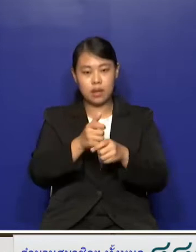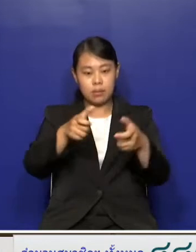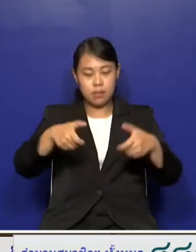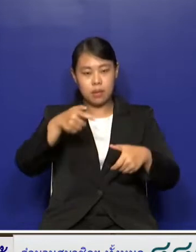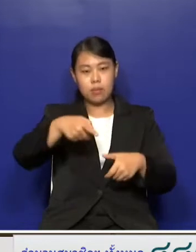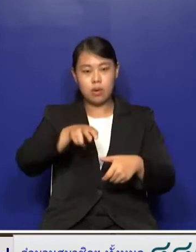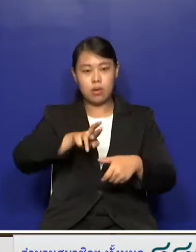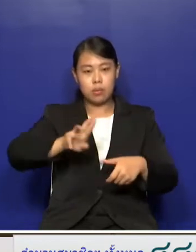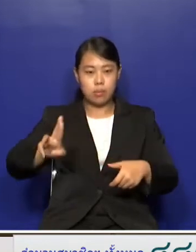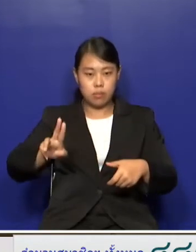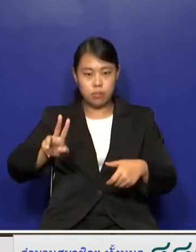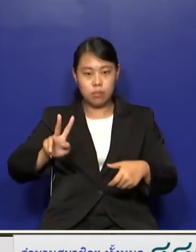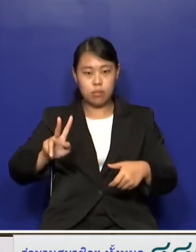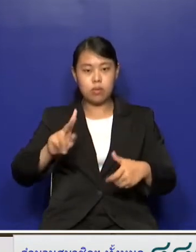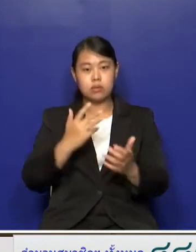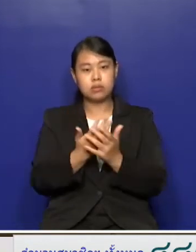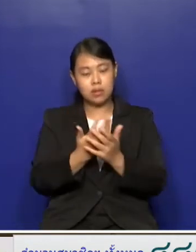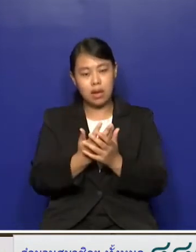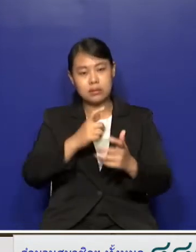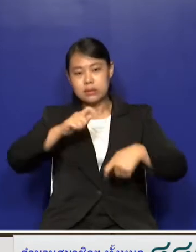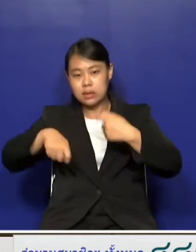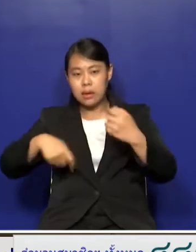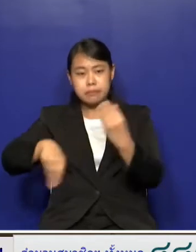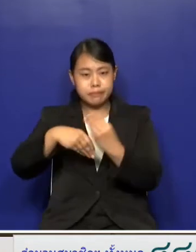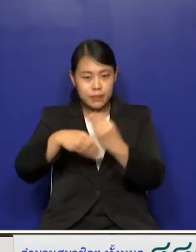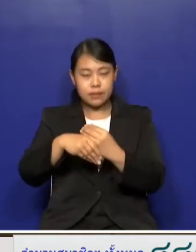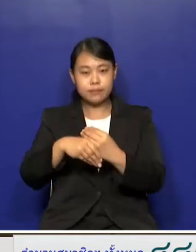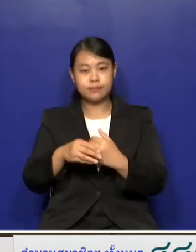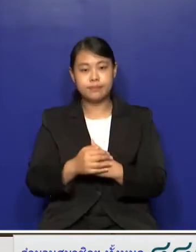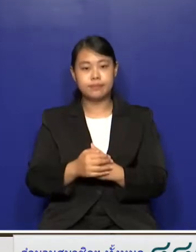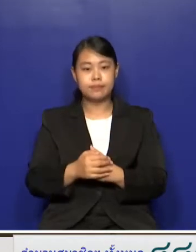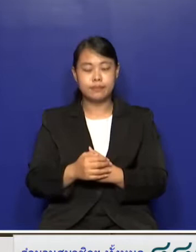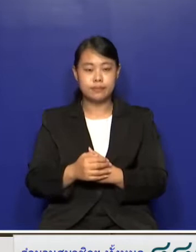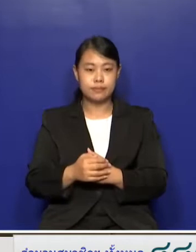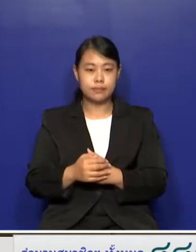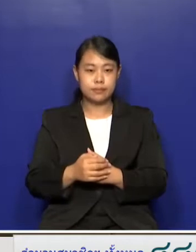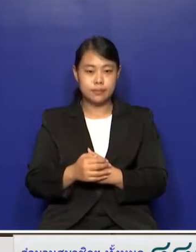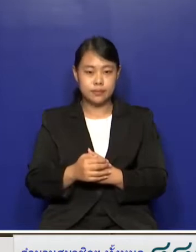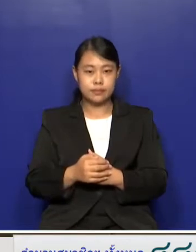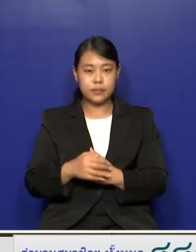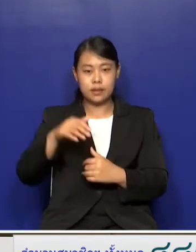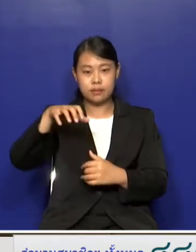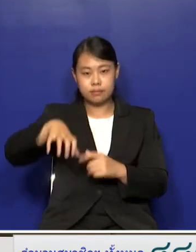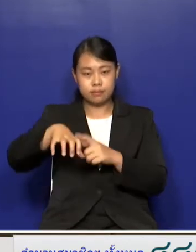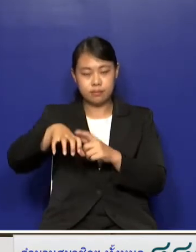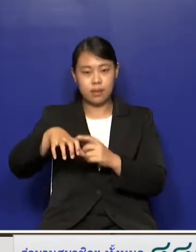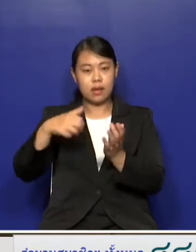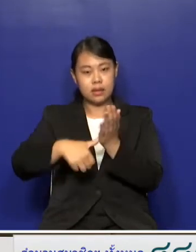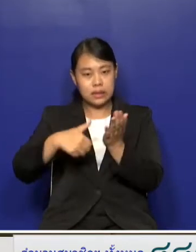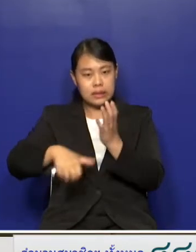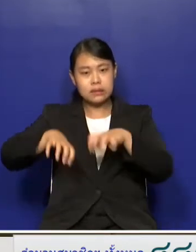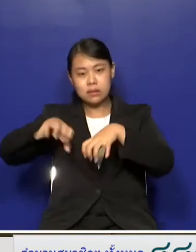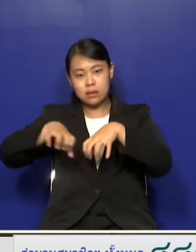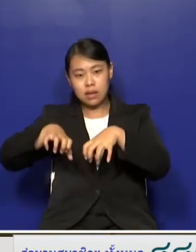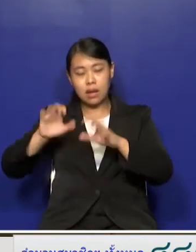นะครับยิ่งมาเห็นรายงานฉบับนี้ของสำนักงานบริหารหนี้สาธารณะกระทรวงการคลังแล้วผมไม่แน่ใจว่าวัน